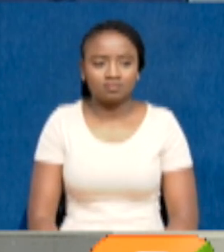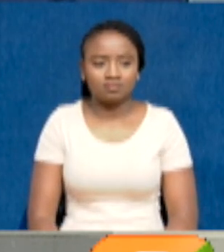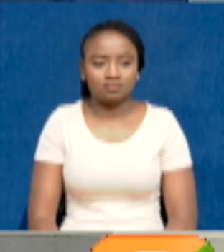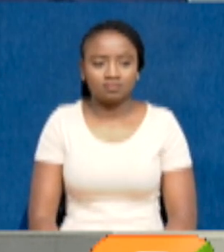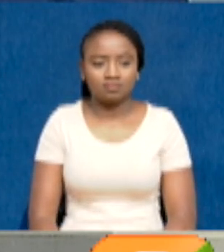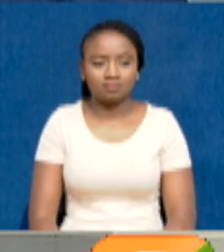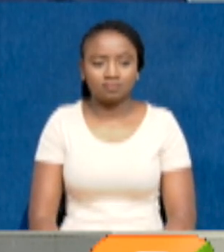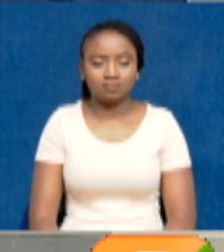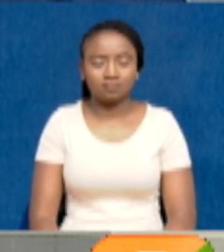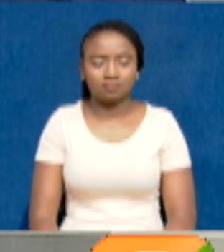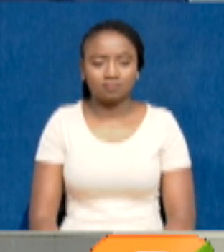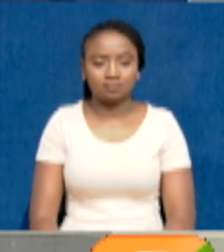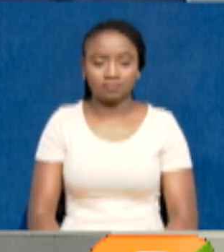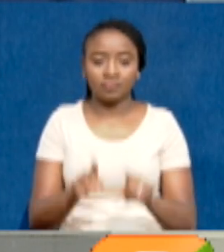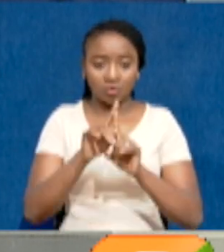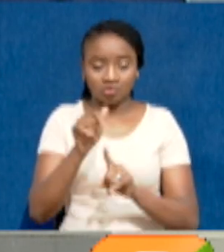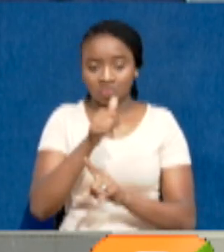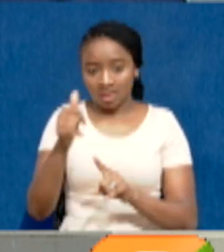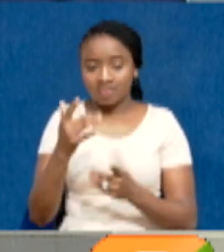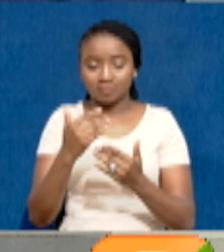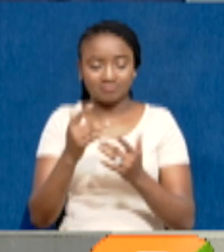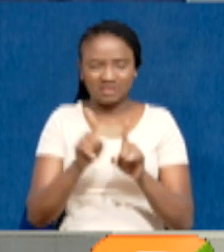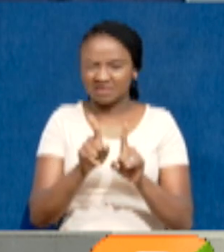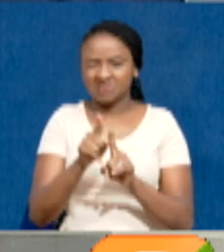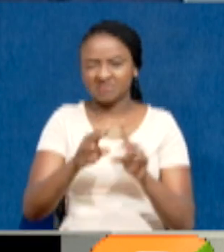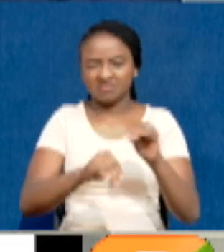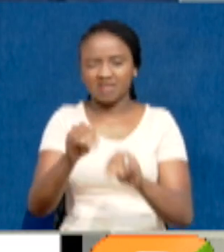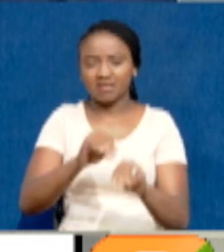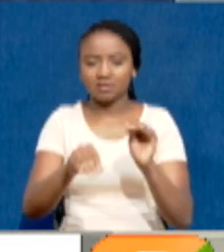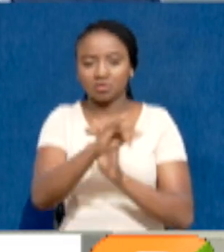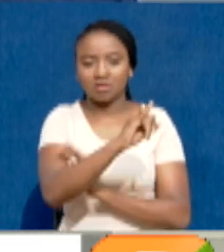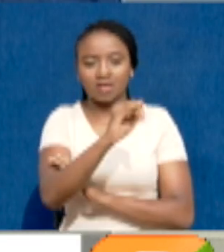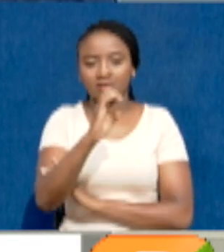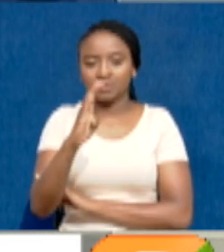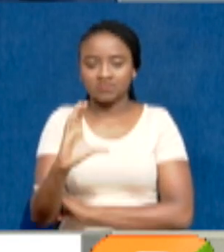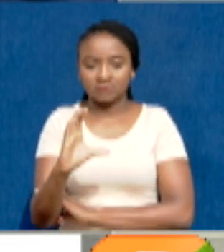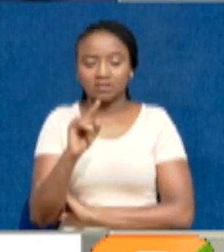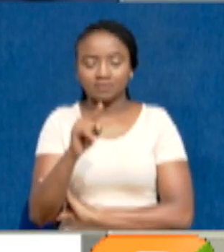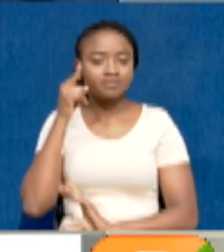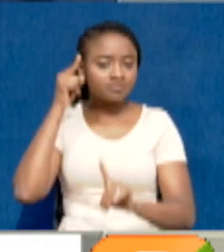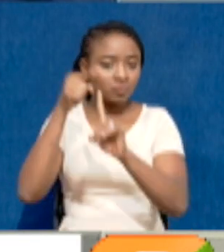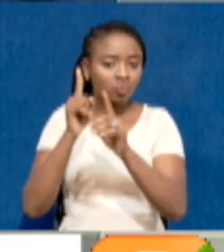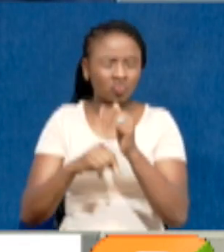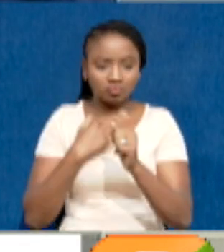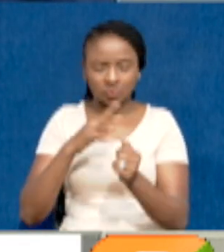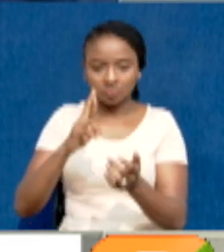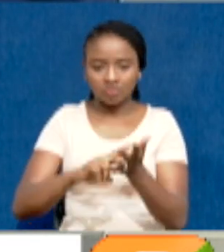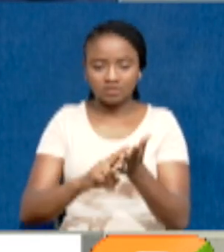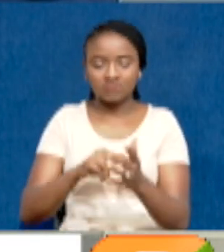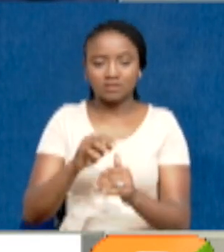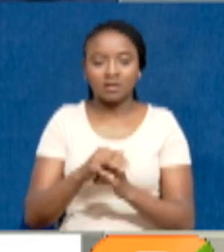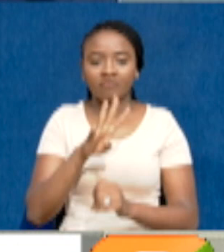Na bado tuangazie masuala ya safari ya uchaguzi ujao. Ni kwamba Tume ya Uchaguzi nchini IEBC inalenga kuwasajili Wakenya